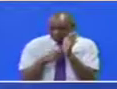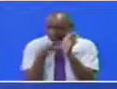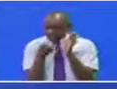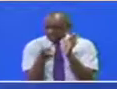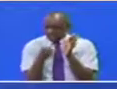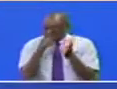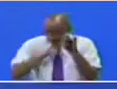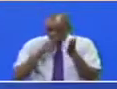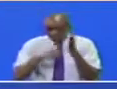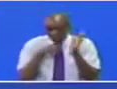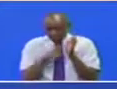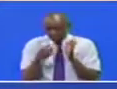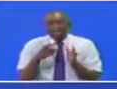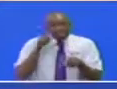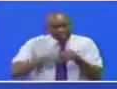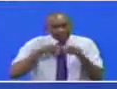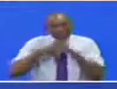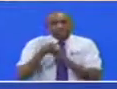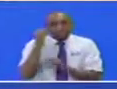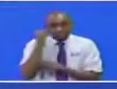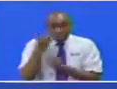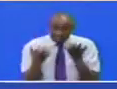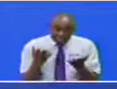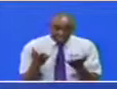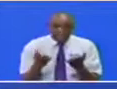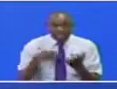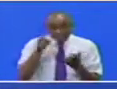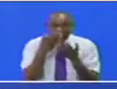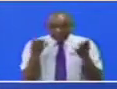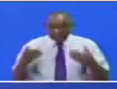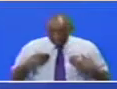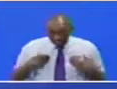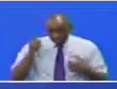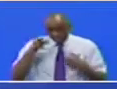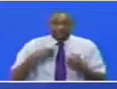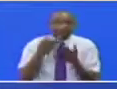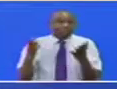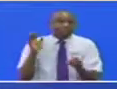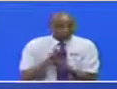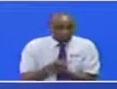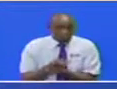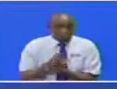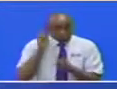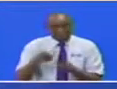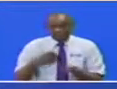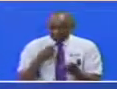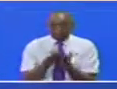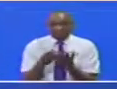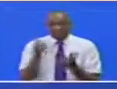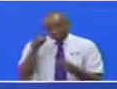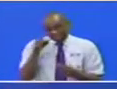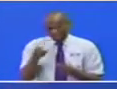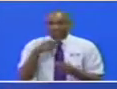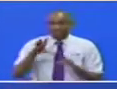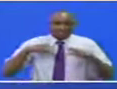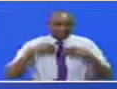ina contribute inafanya mtu aingie kwa siasa, kama kuwa na property, hiyo kumiliki ama kukurithi, hiyo sasa